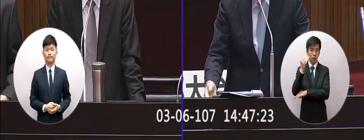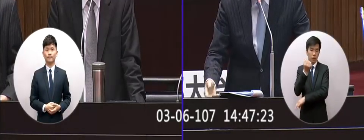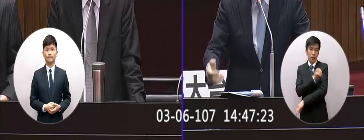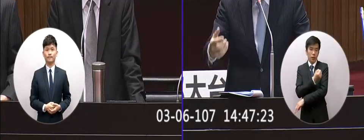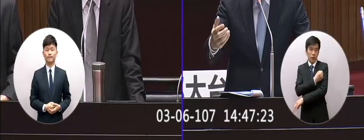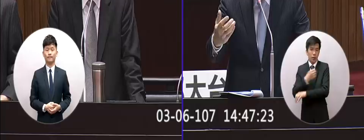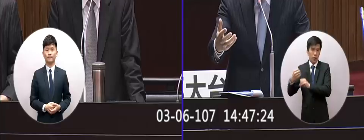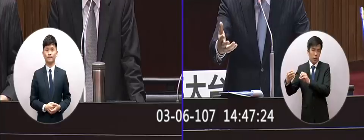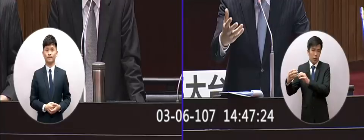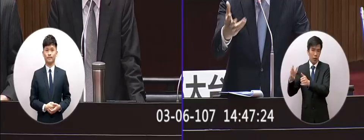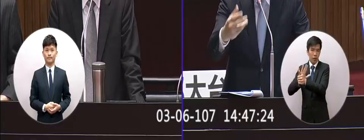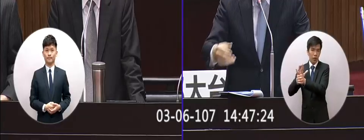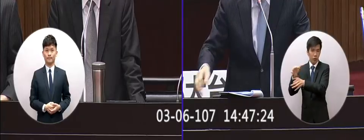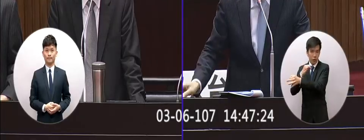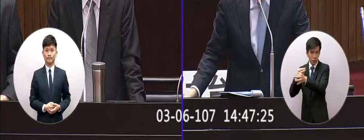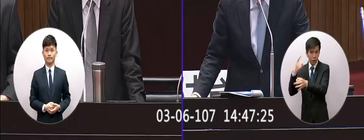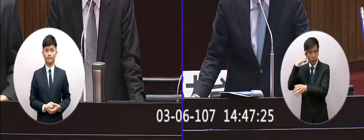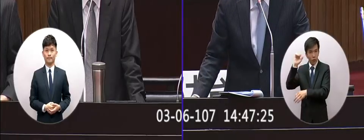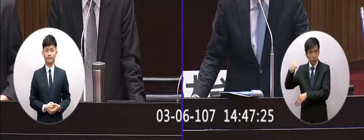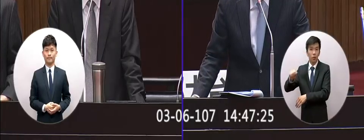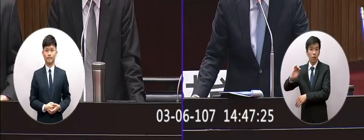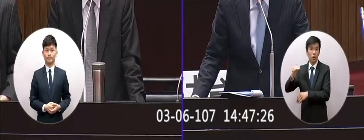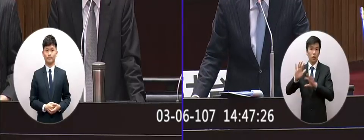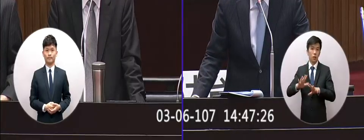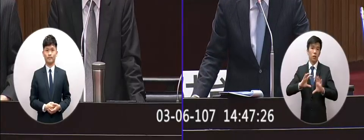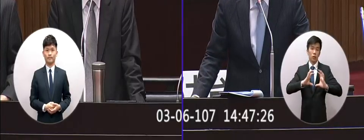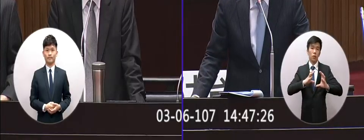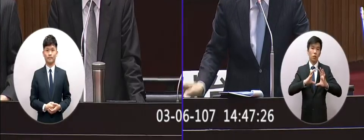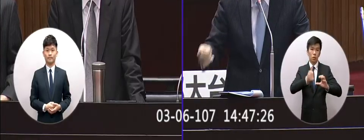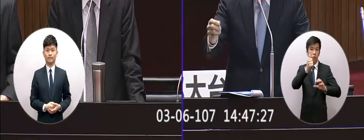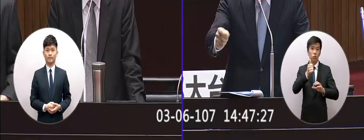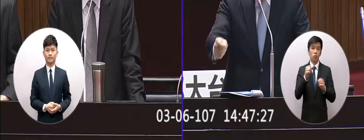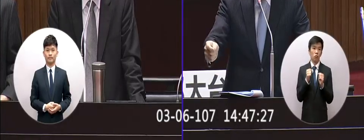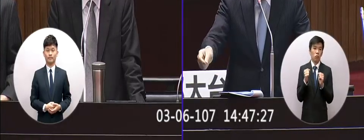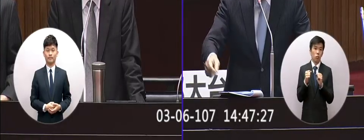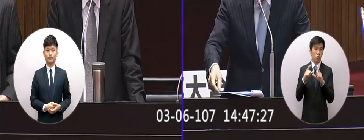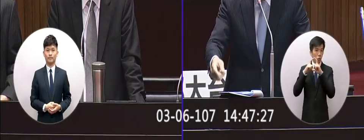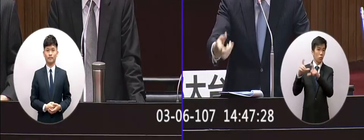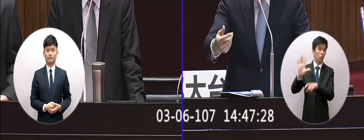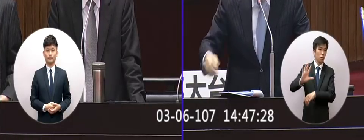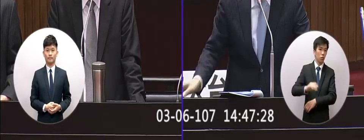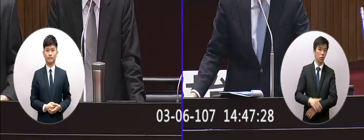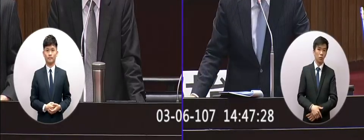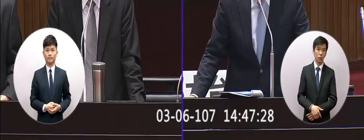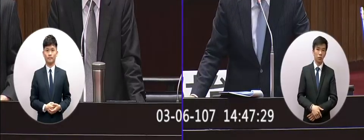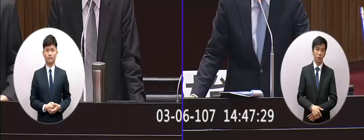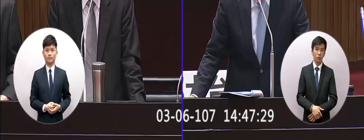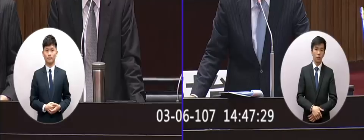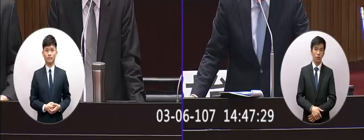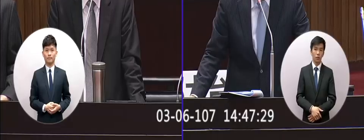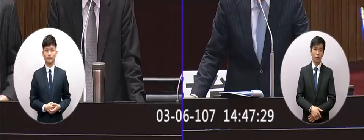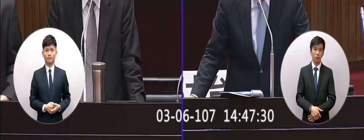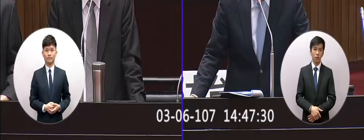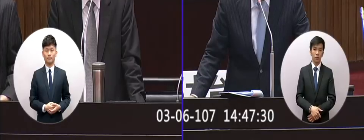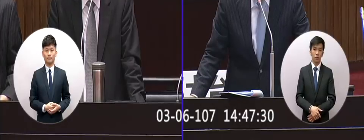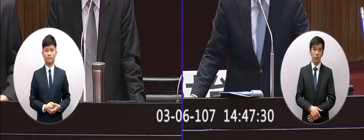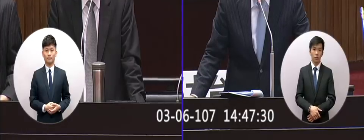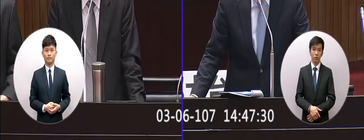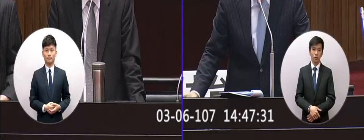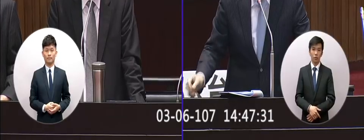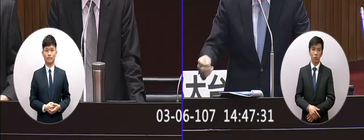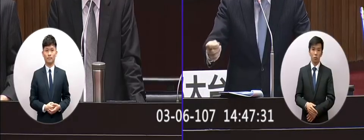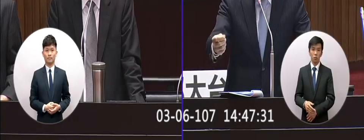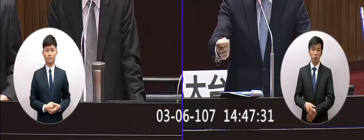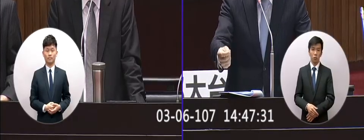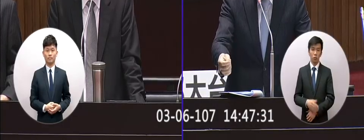不如蔡政府一个冷对抗换来的多啦。你用能对抗换来的多啦，是不是这样？ 所